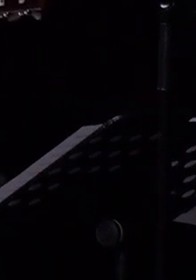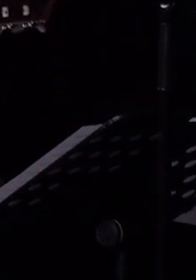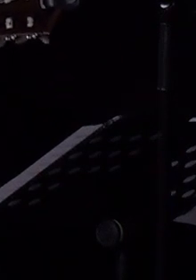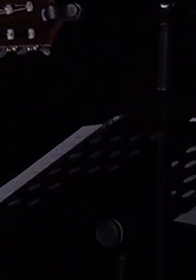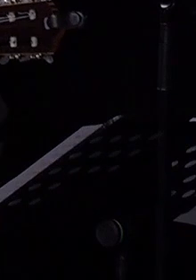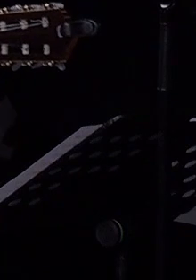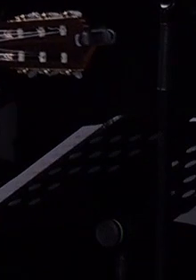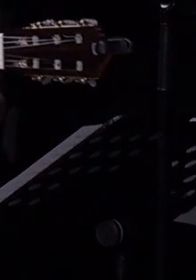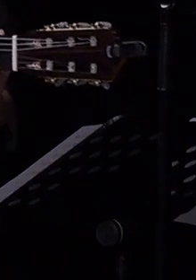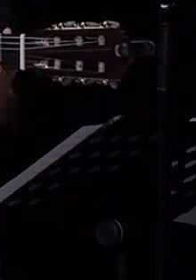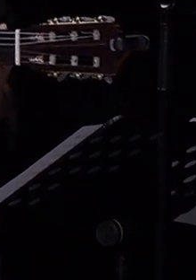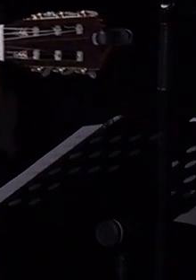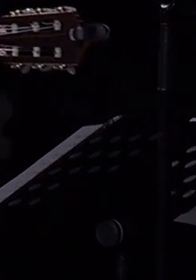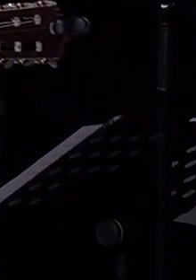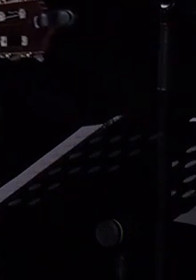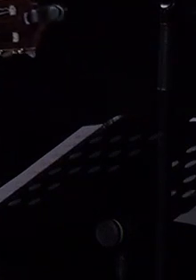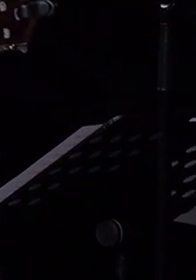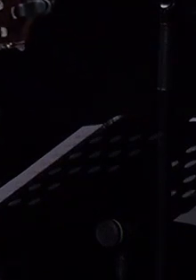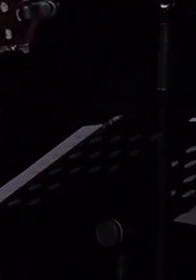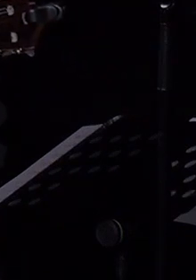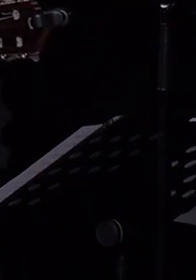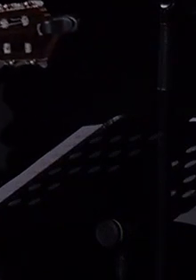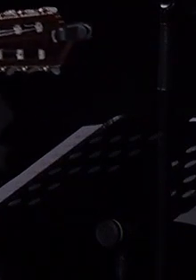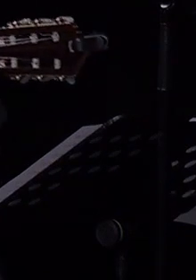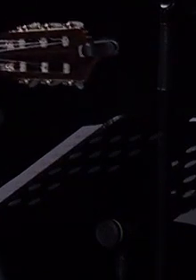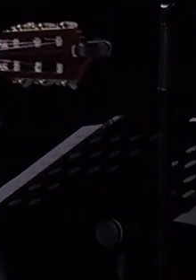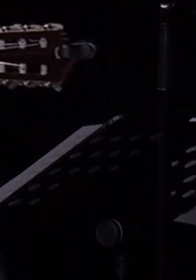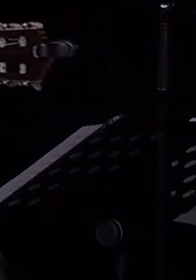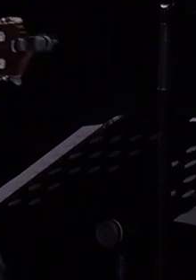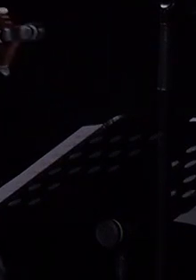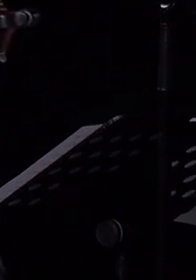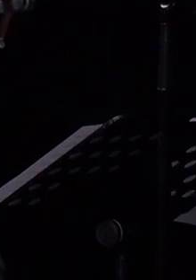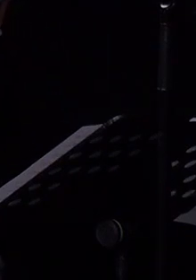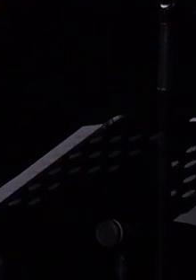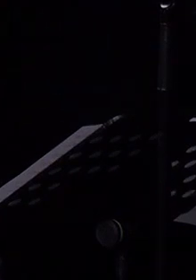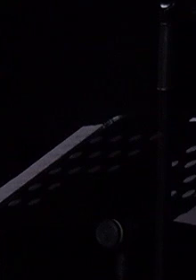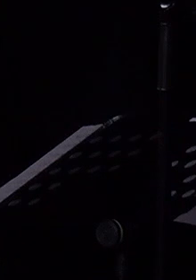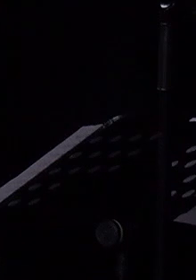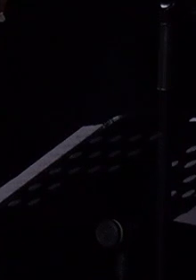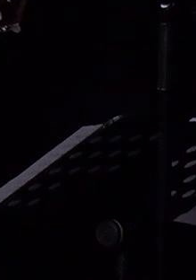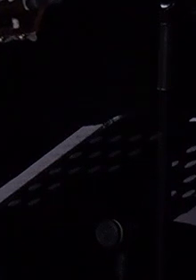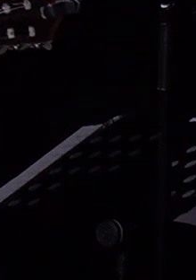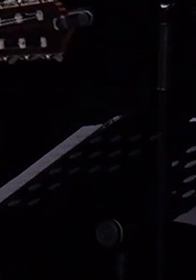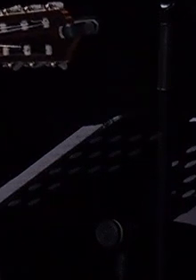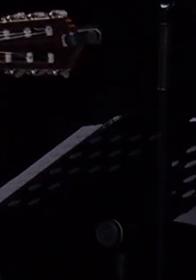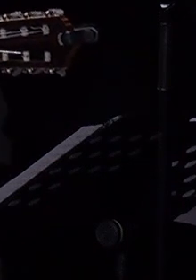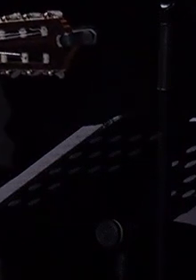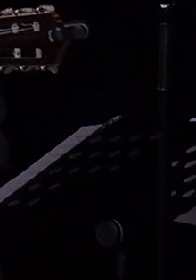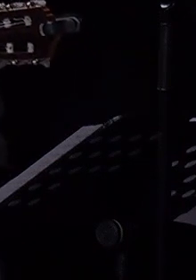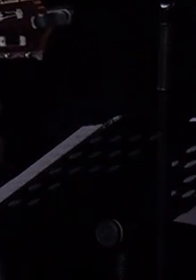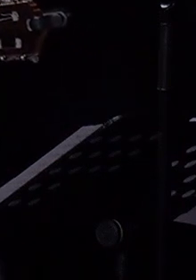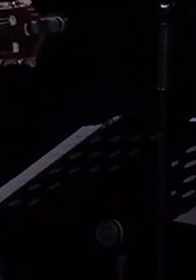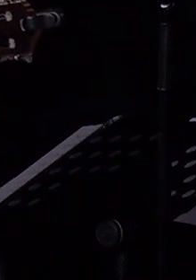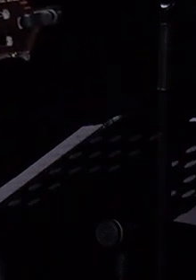Tinc un clavell per tu, si és que tens el cor malalt